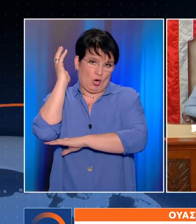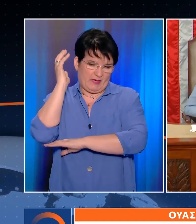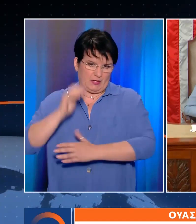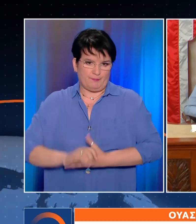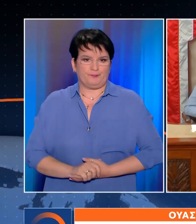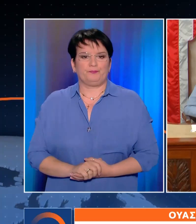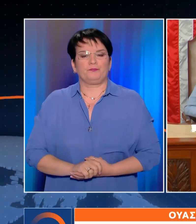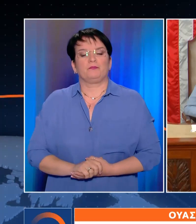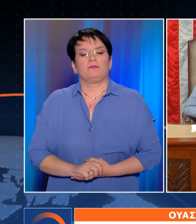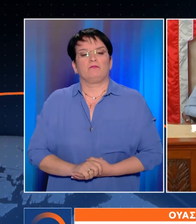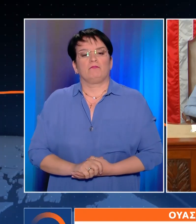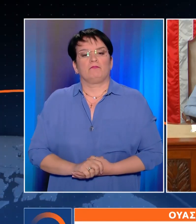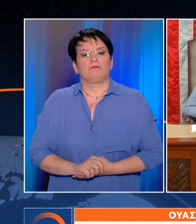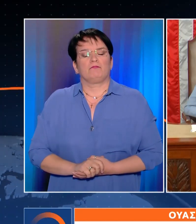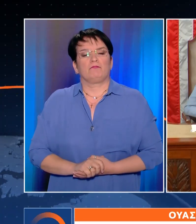γυναικών.